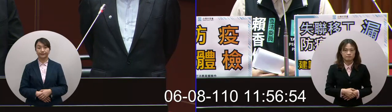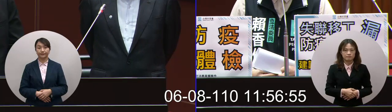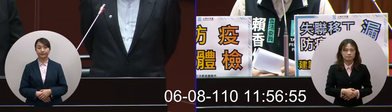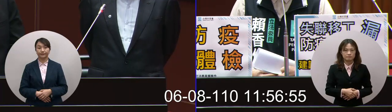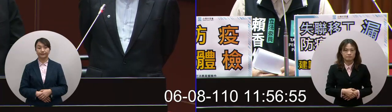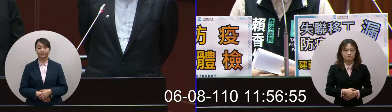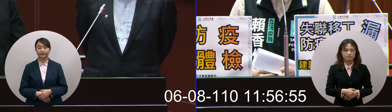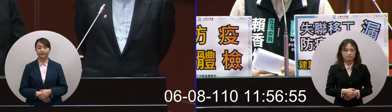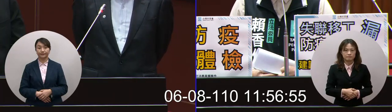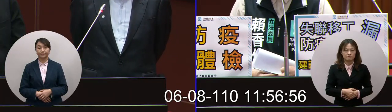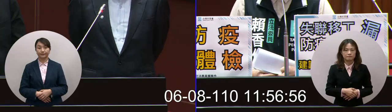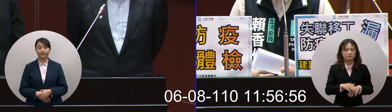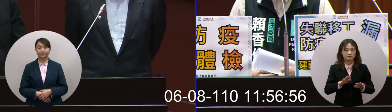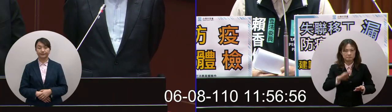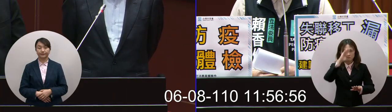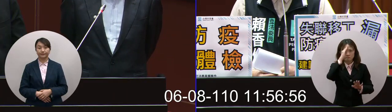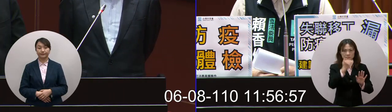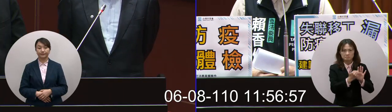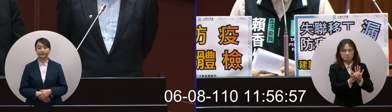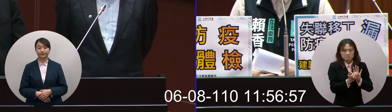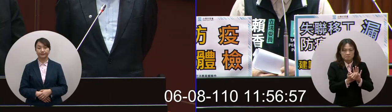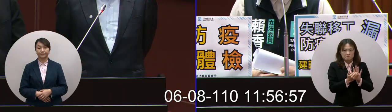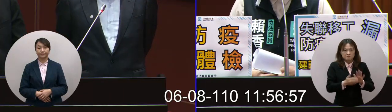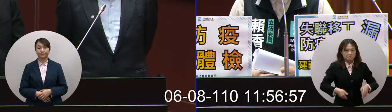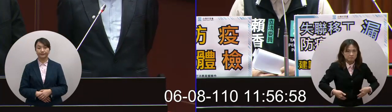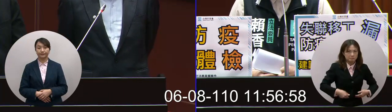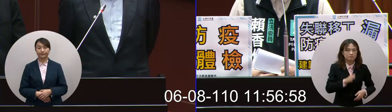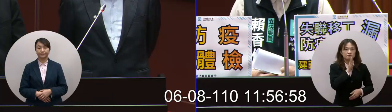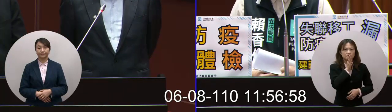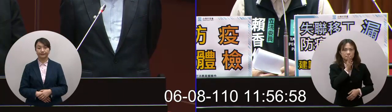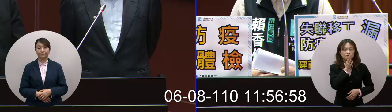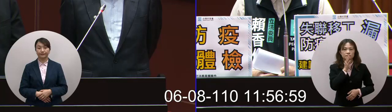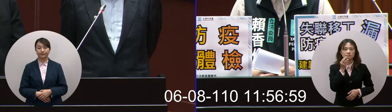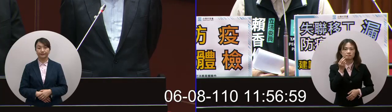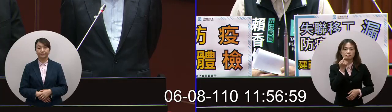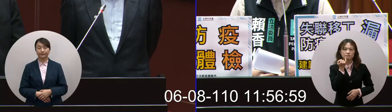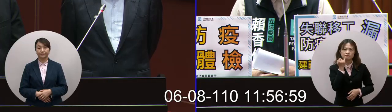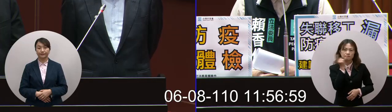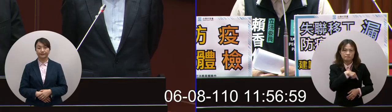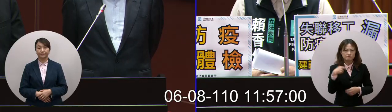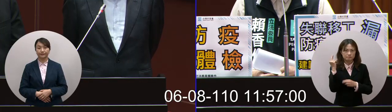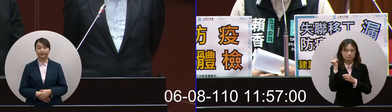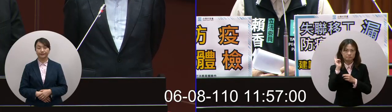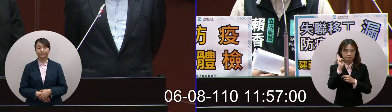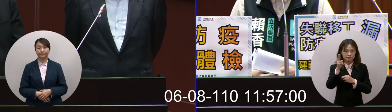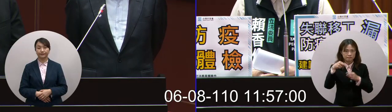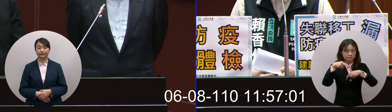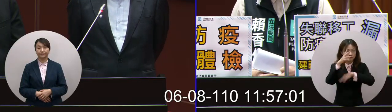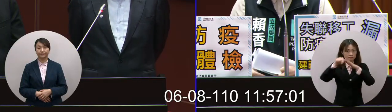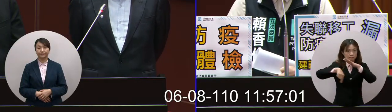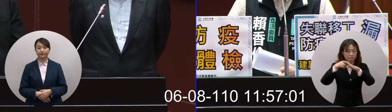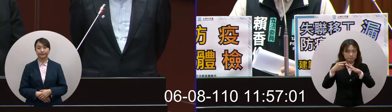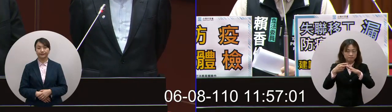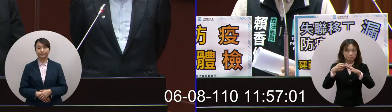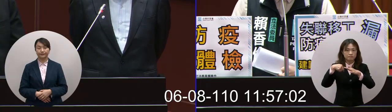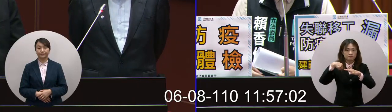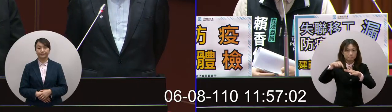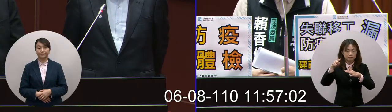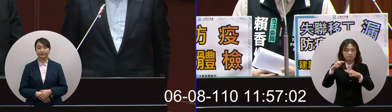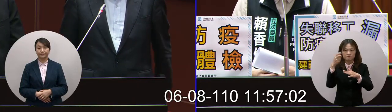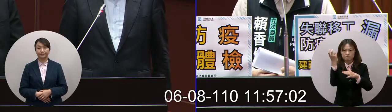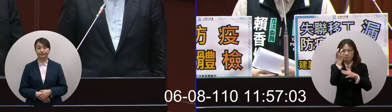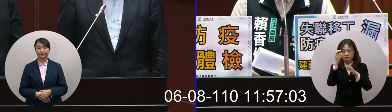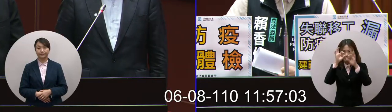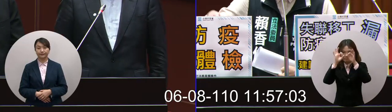还是叫加紧防疫的脚步下，有没有可能由行政院啊、哦、来责成相关的人提出总检讨？为什么重要？因为再